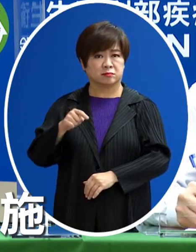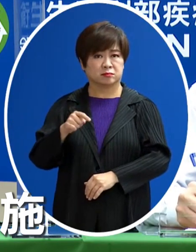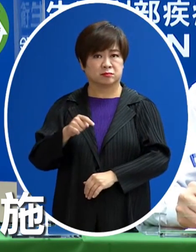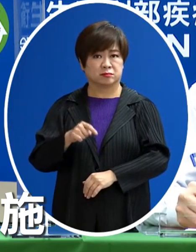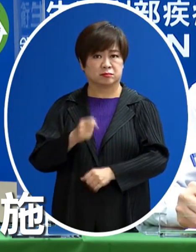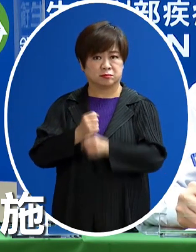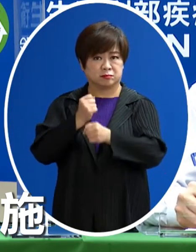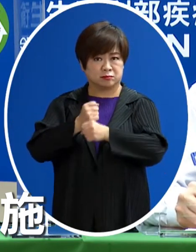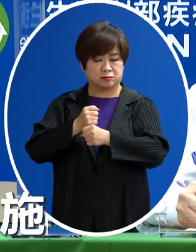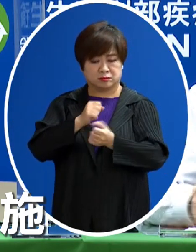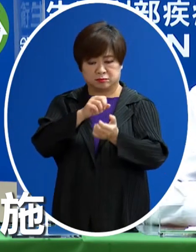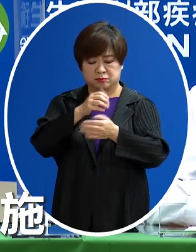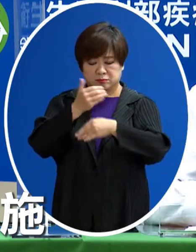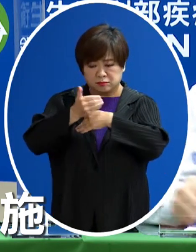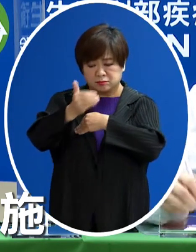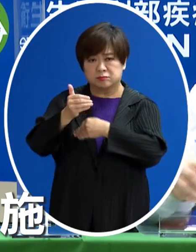序。